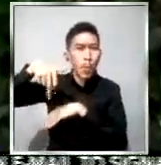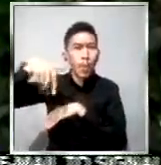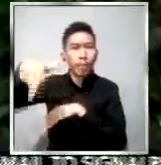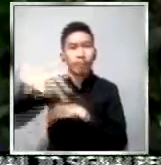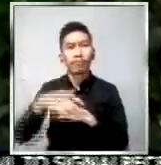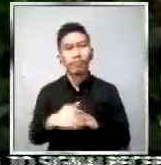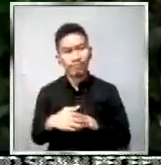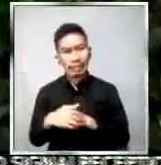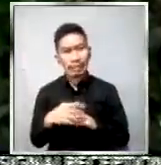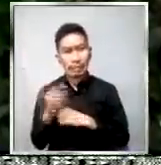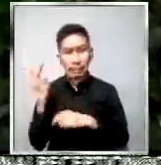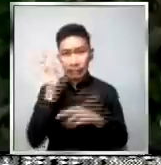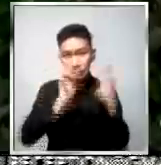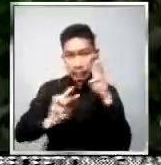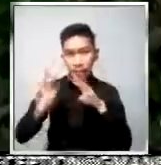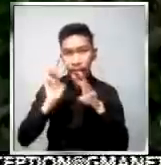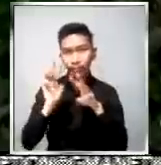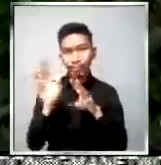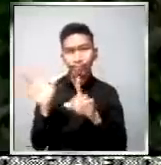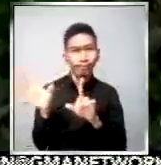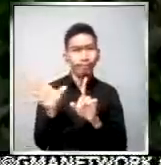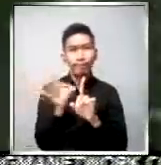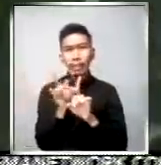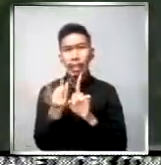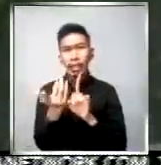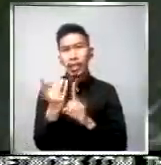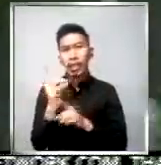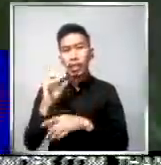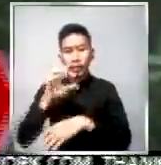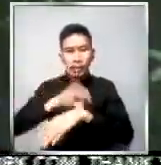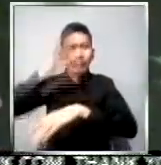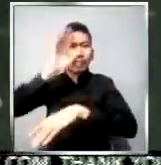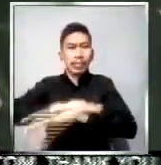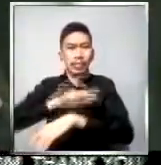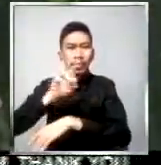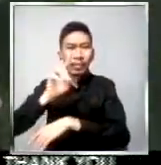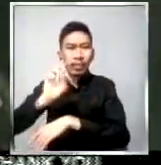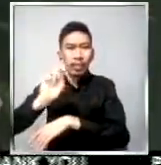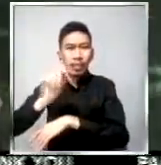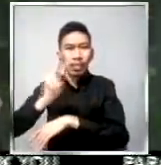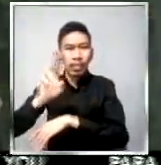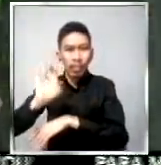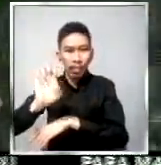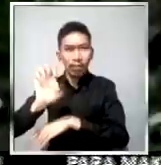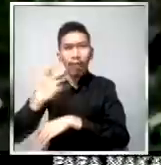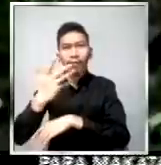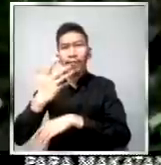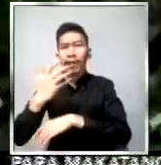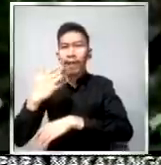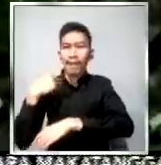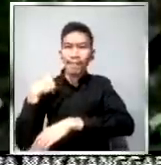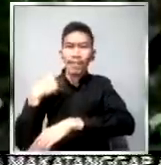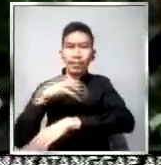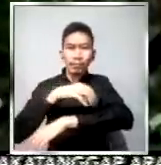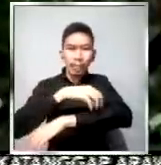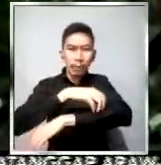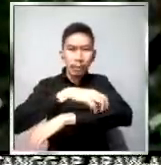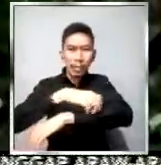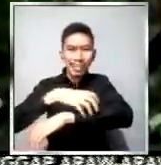yun sa mga galis-galis. Yung leptospirosis, baga, noon. Yung sakat sa